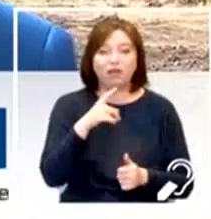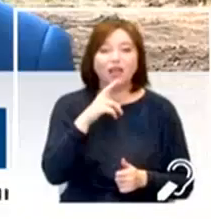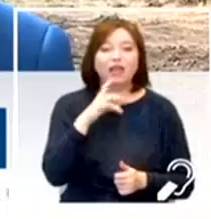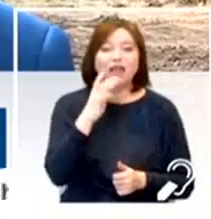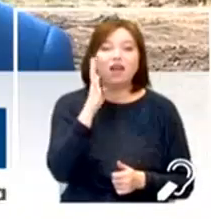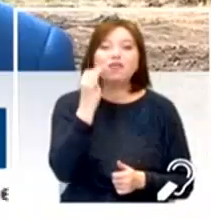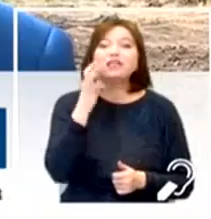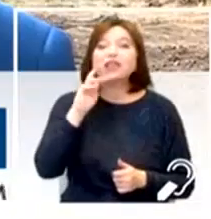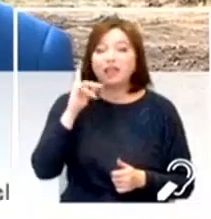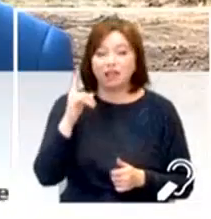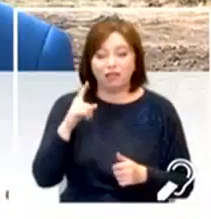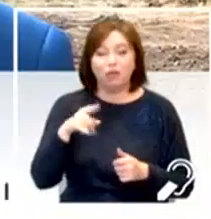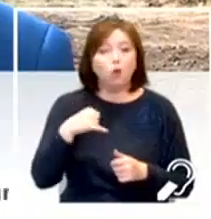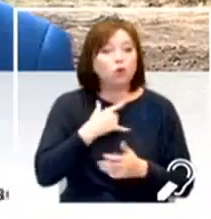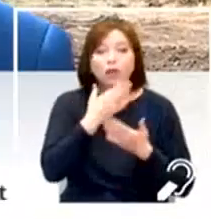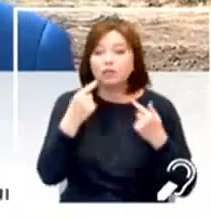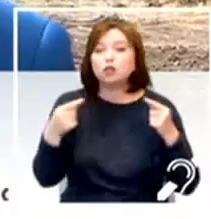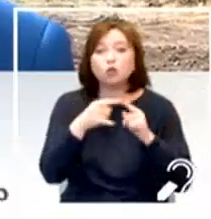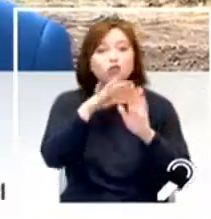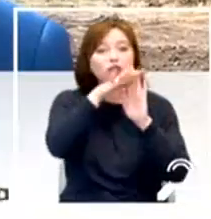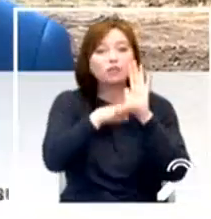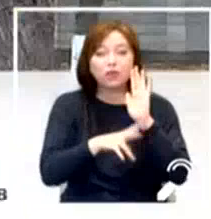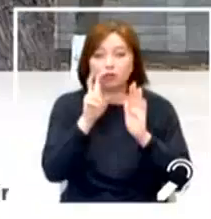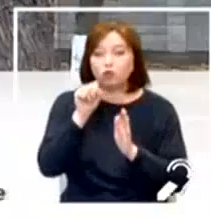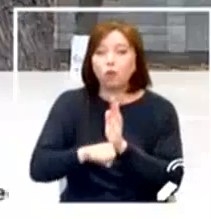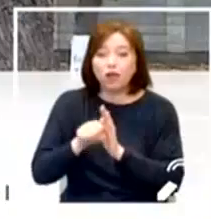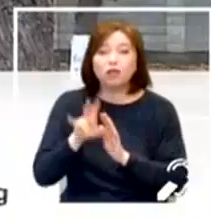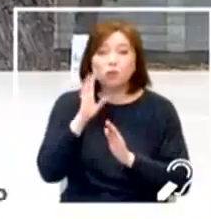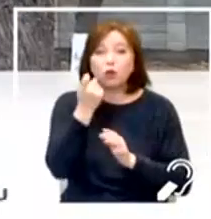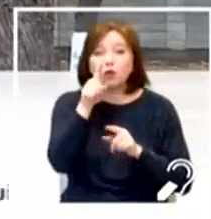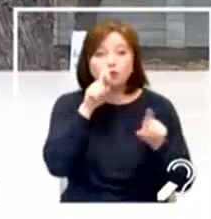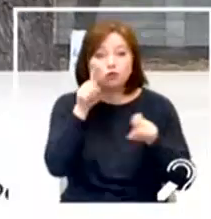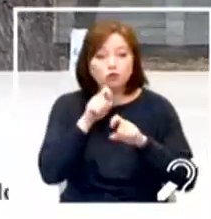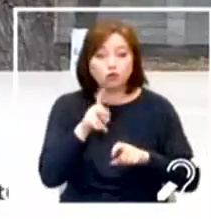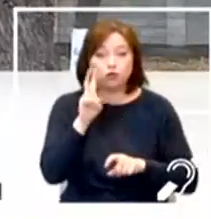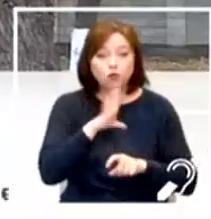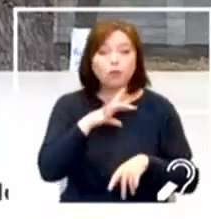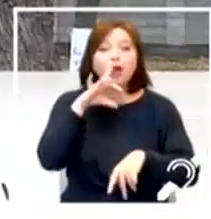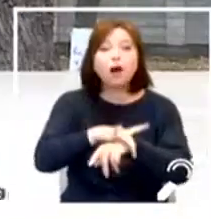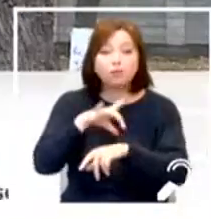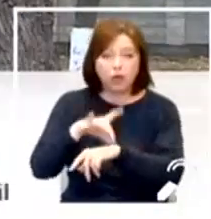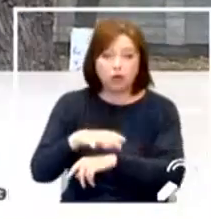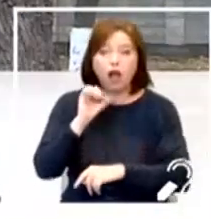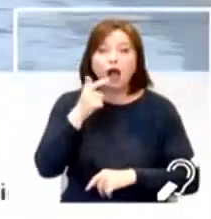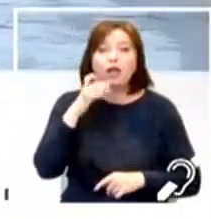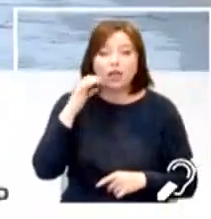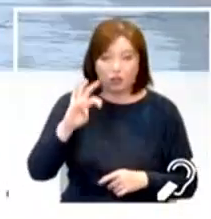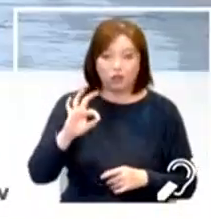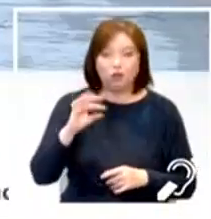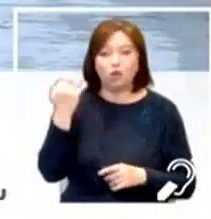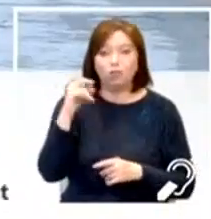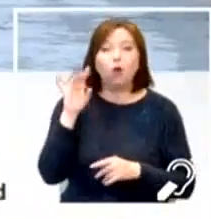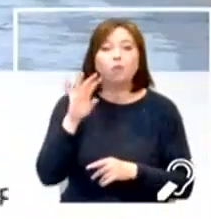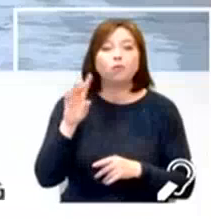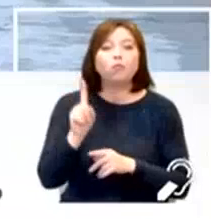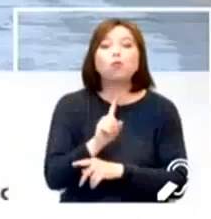primului război mondial, nu avem lista completă, avem doar o parte din acești eroi care au fost identificați de către Agenția pentru Știință și Memorie Militară de